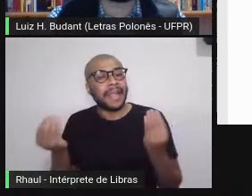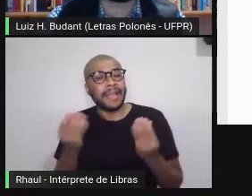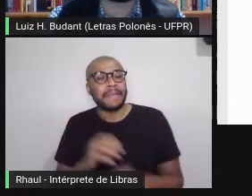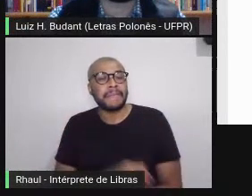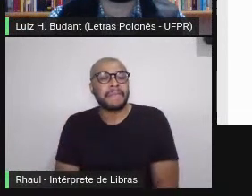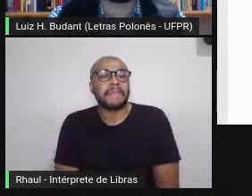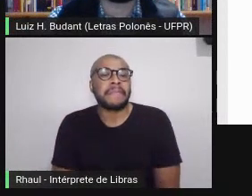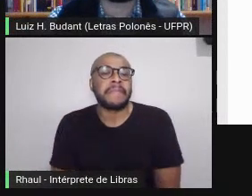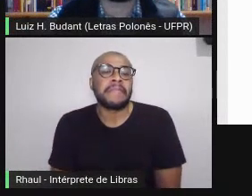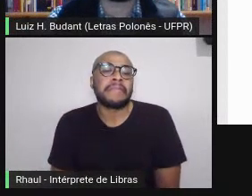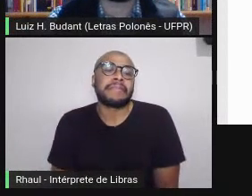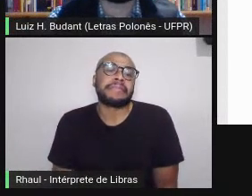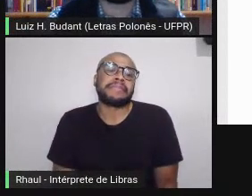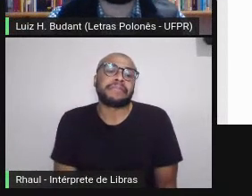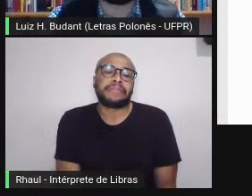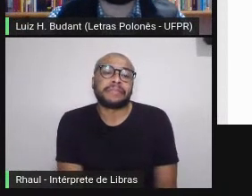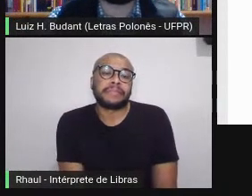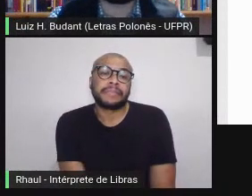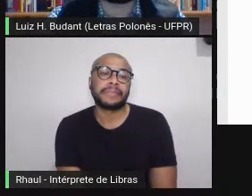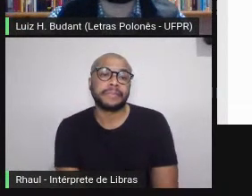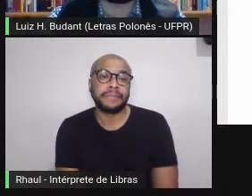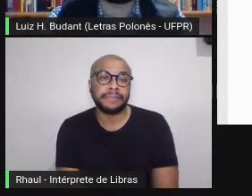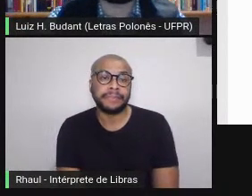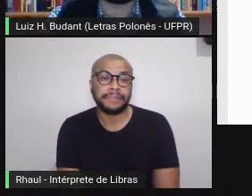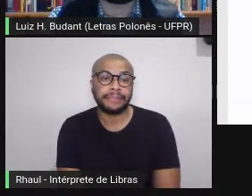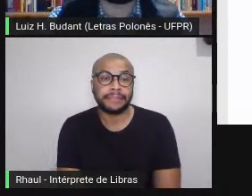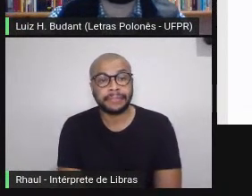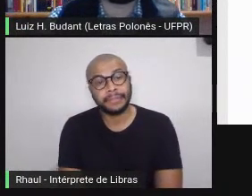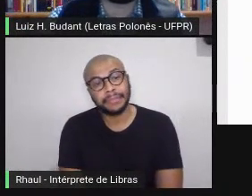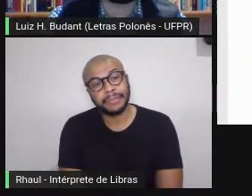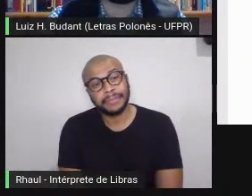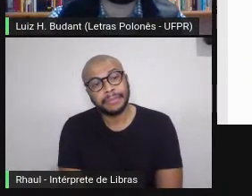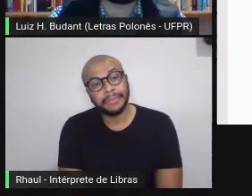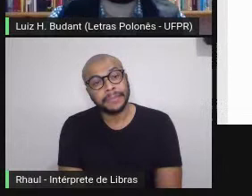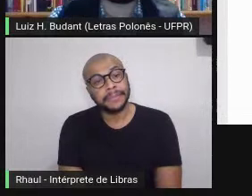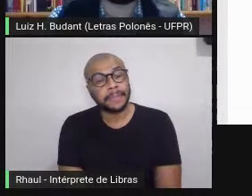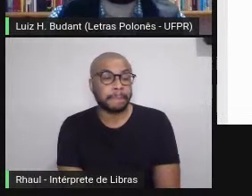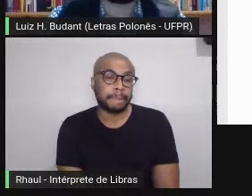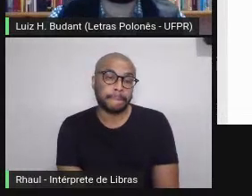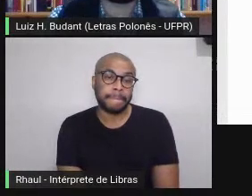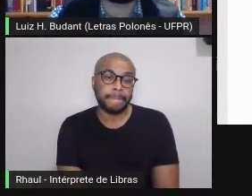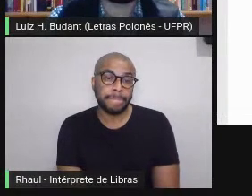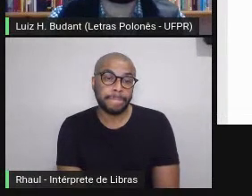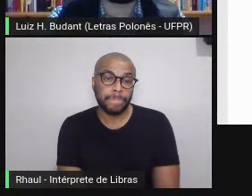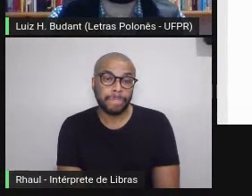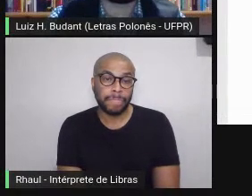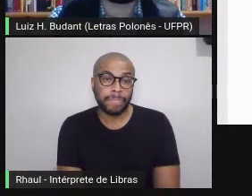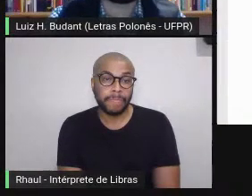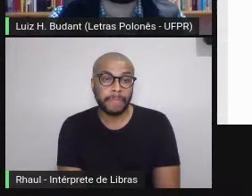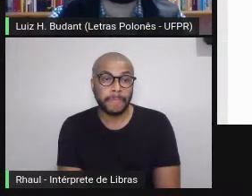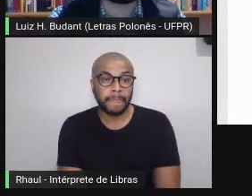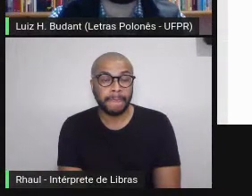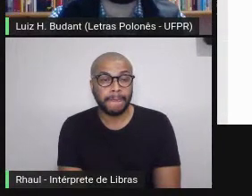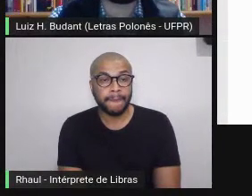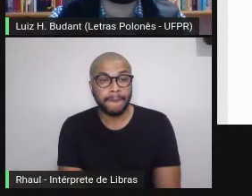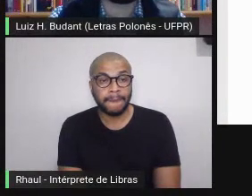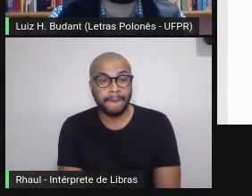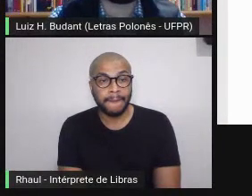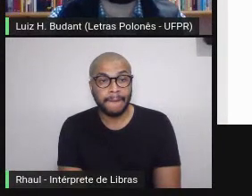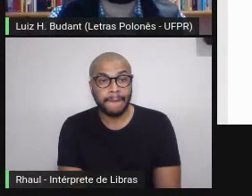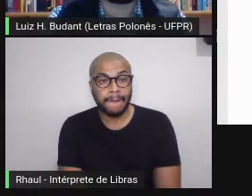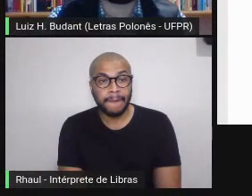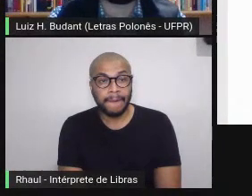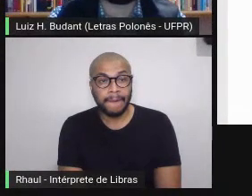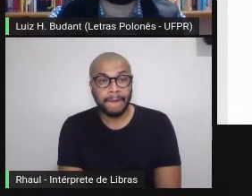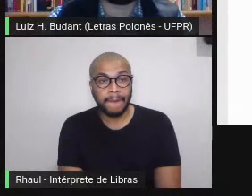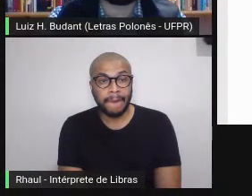deklinacji możemy powiedzieć, a potem przejść do dyskusji. To ja szybciutko, tak, postaram się to pokazać. Ważnym takim aspektem